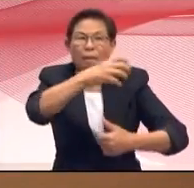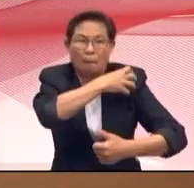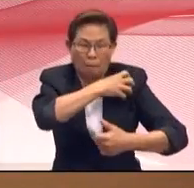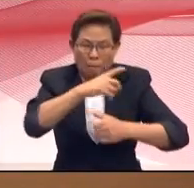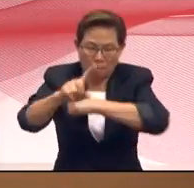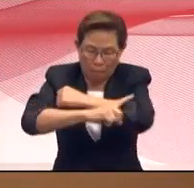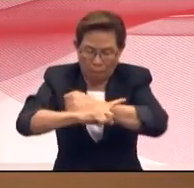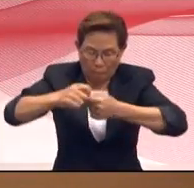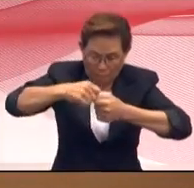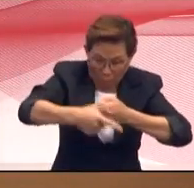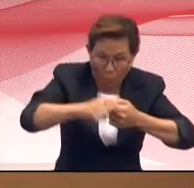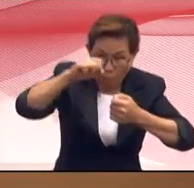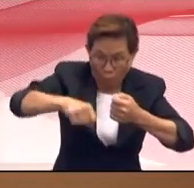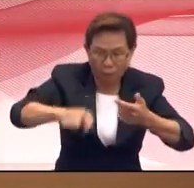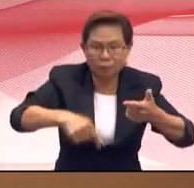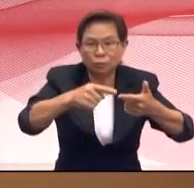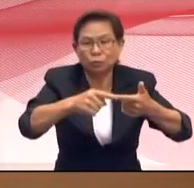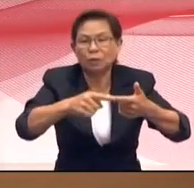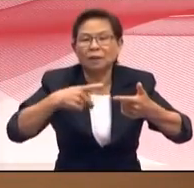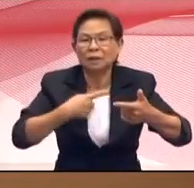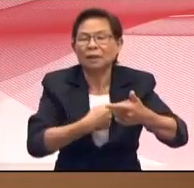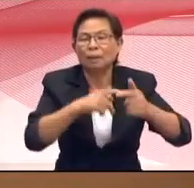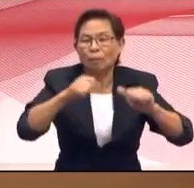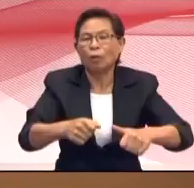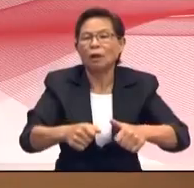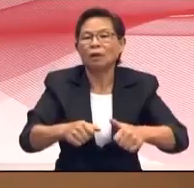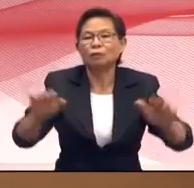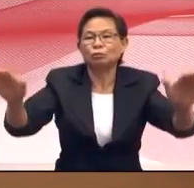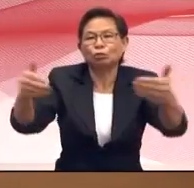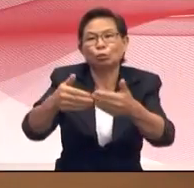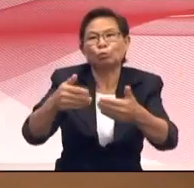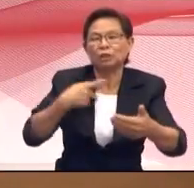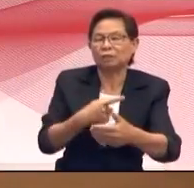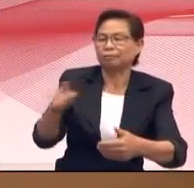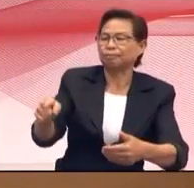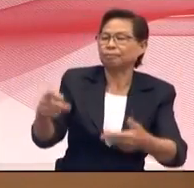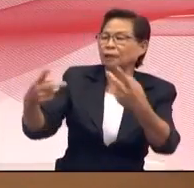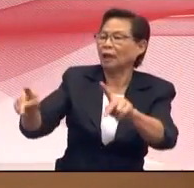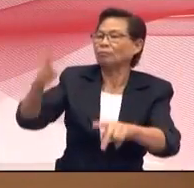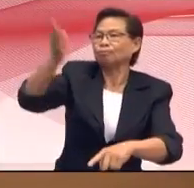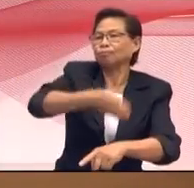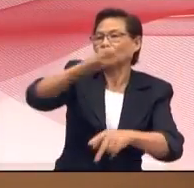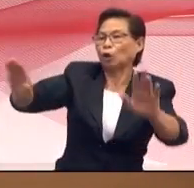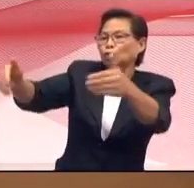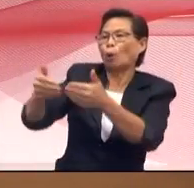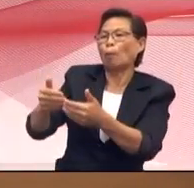berkuasa. Dan yang kedua, kita juga boleh menutup premis perniagaan tersebut.